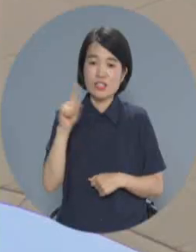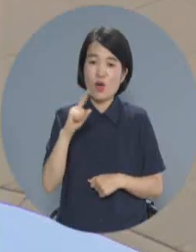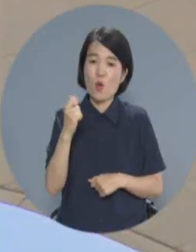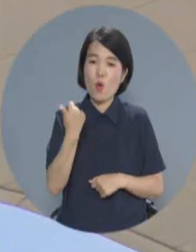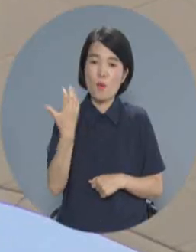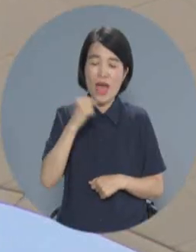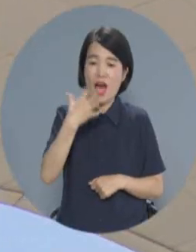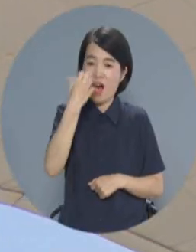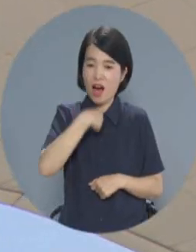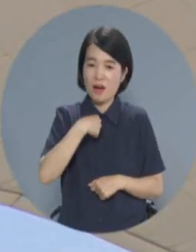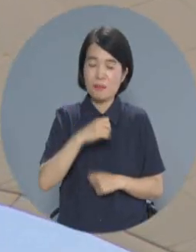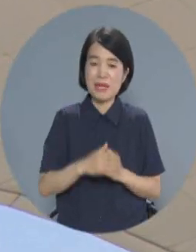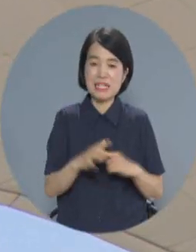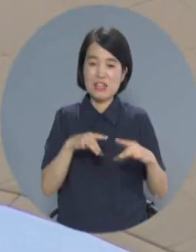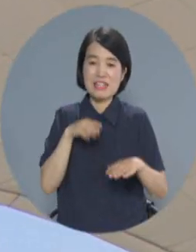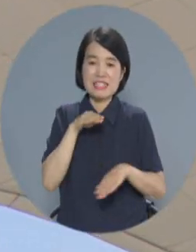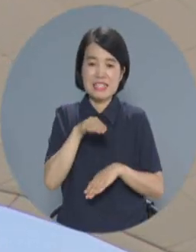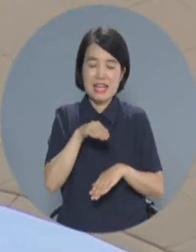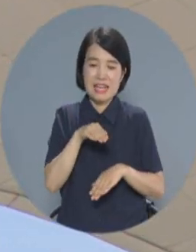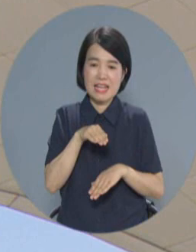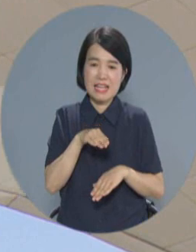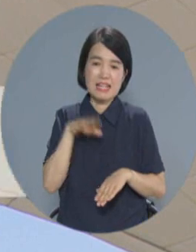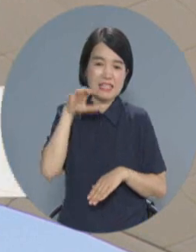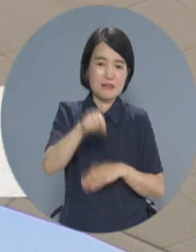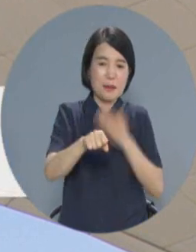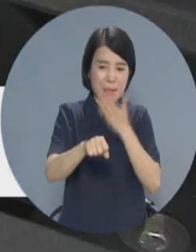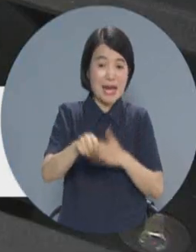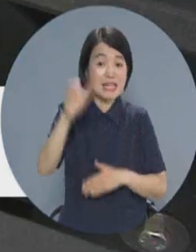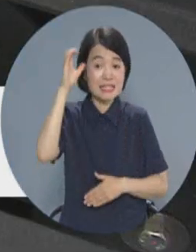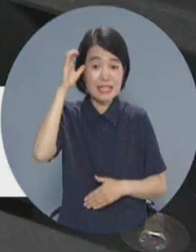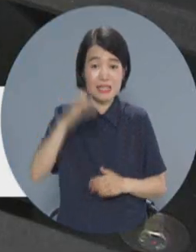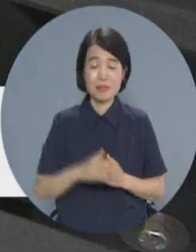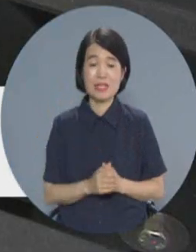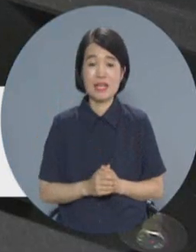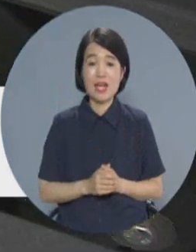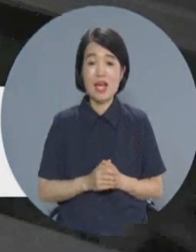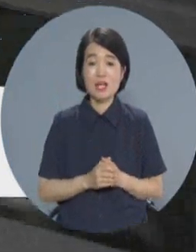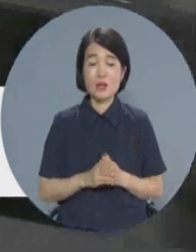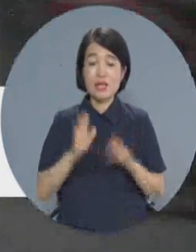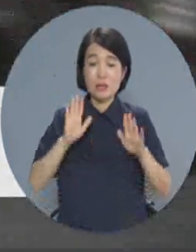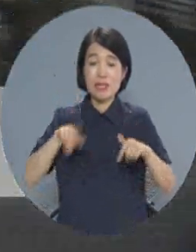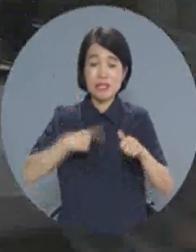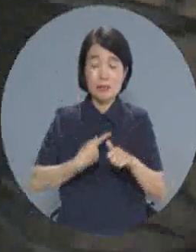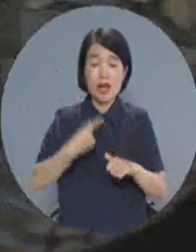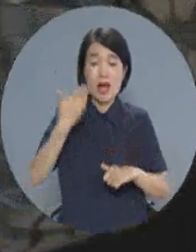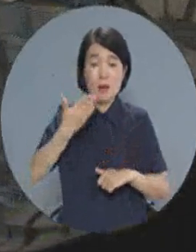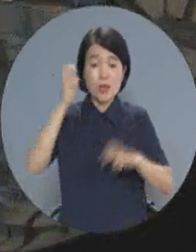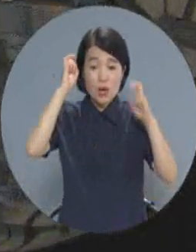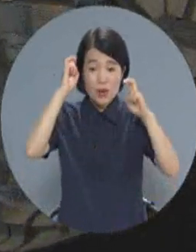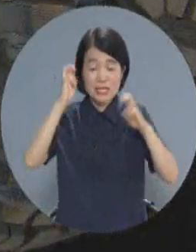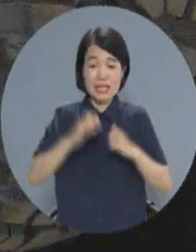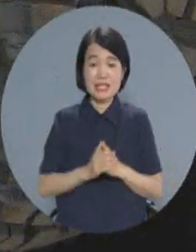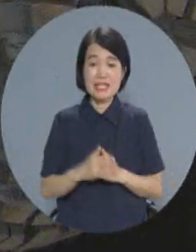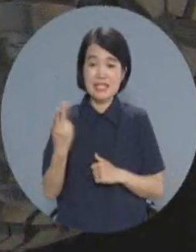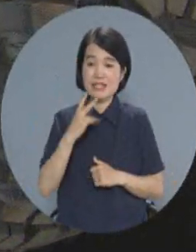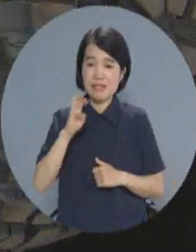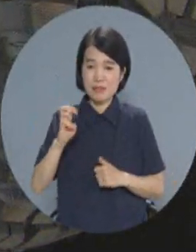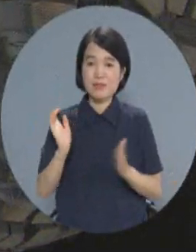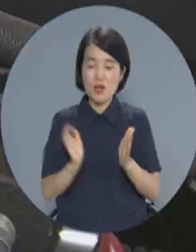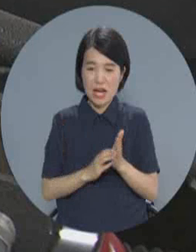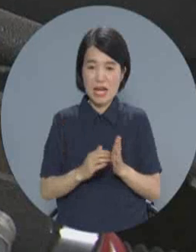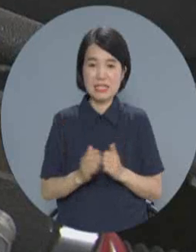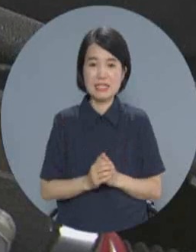개조 전기차 시장을 선점하는 효과를 기대하고 있습니다. 또 이번에 참여하는 9개 기업은